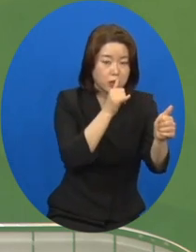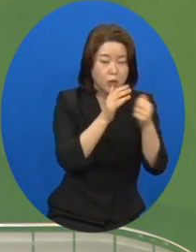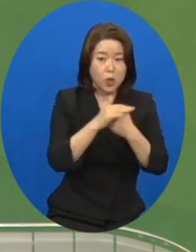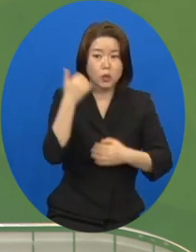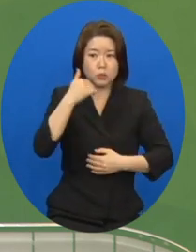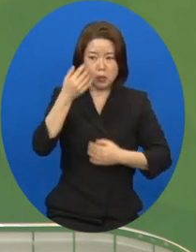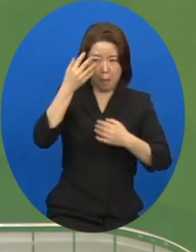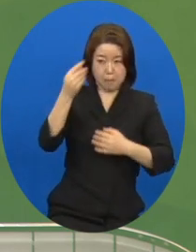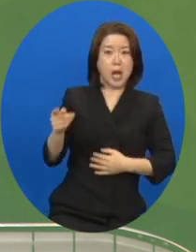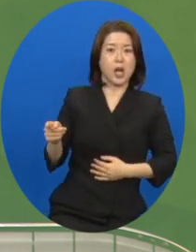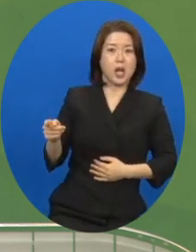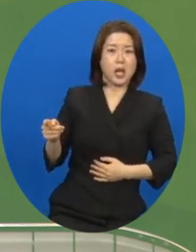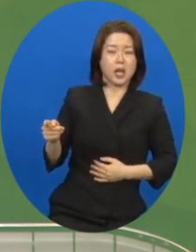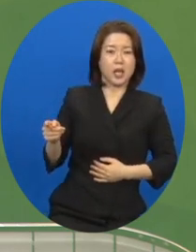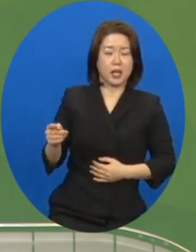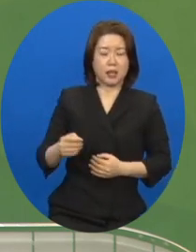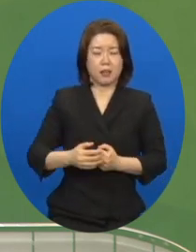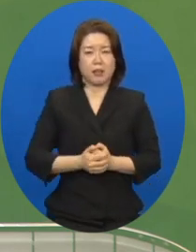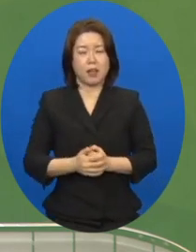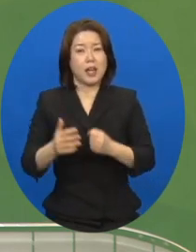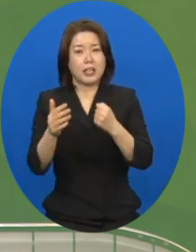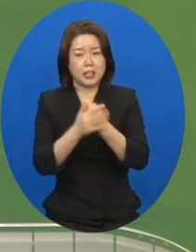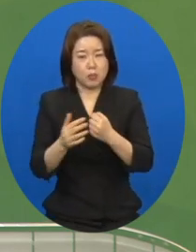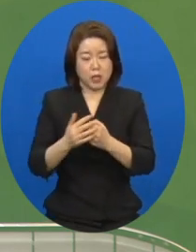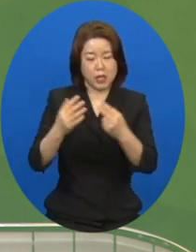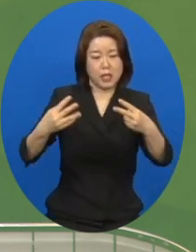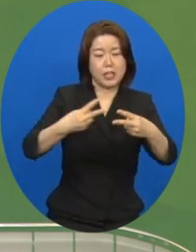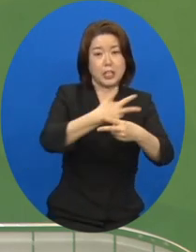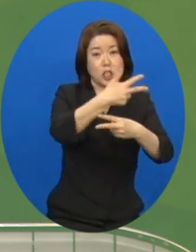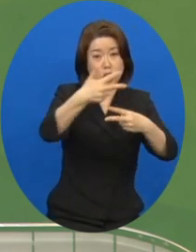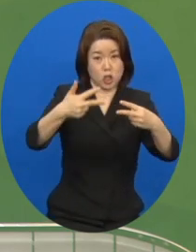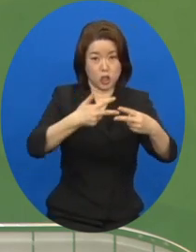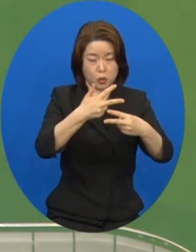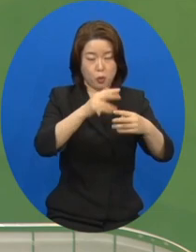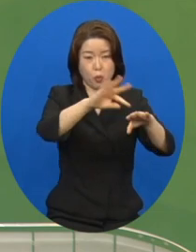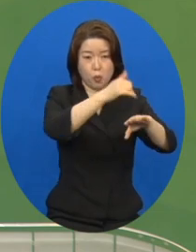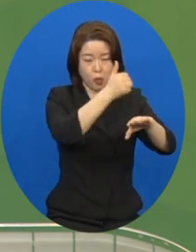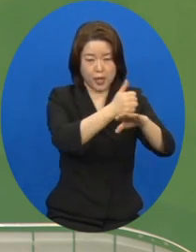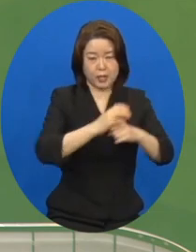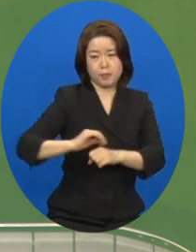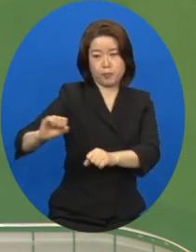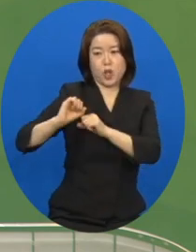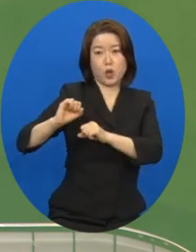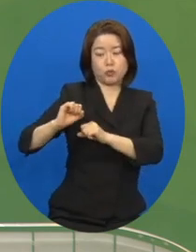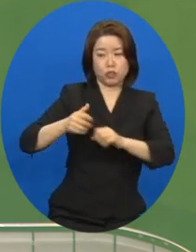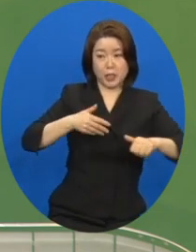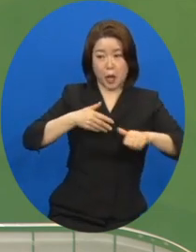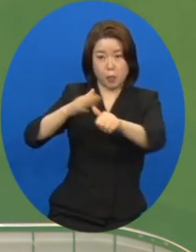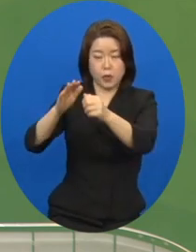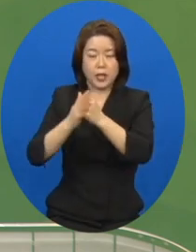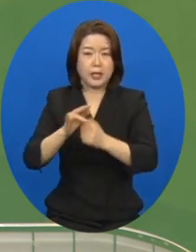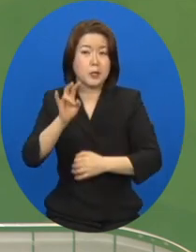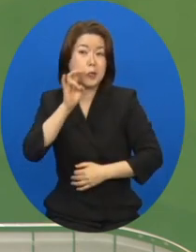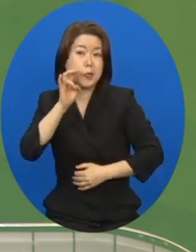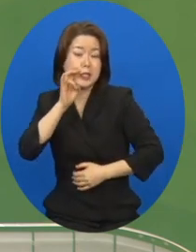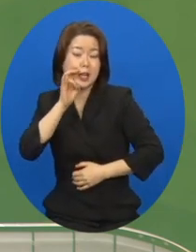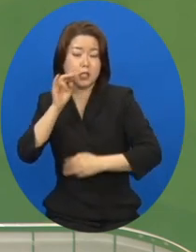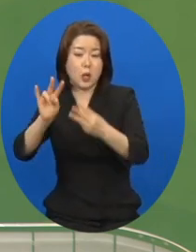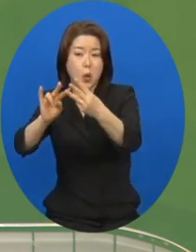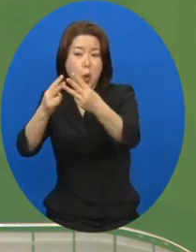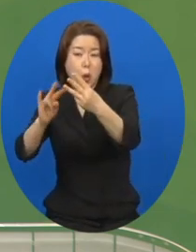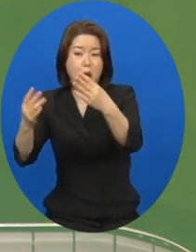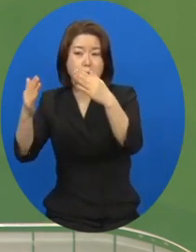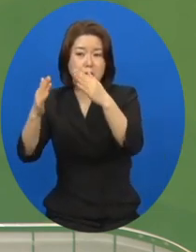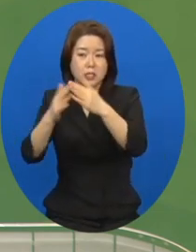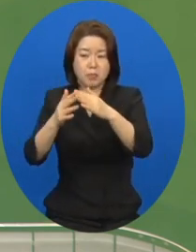누군가가 본 거예요. 그래서 여리고 왕이 군사들을 보내어 이 창녀 라합의 집을